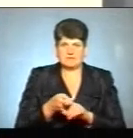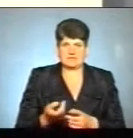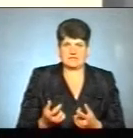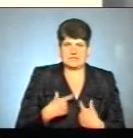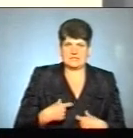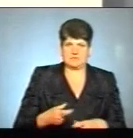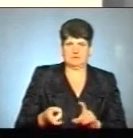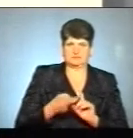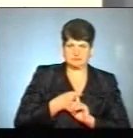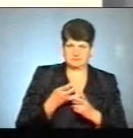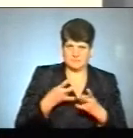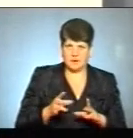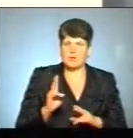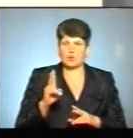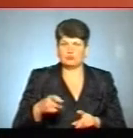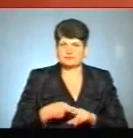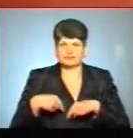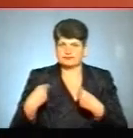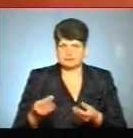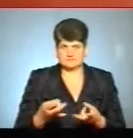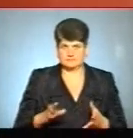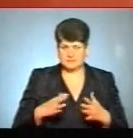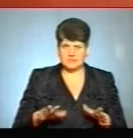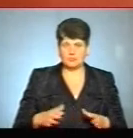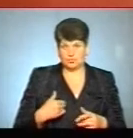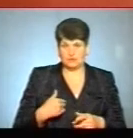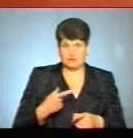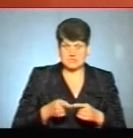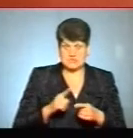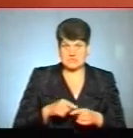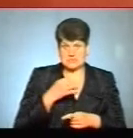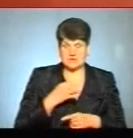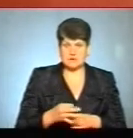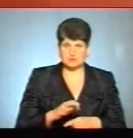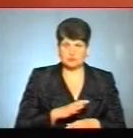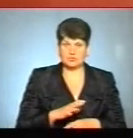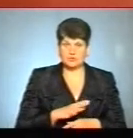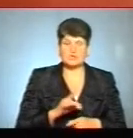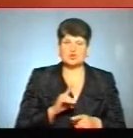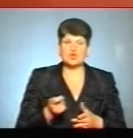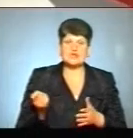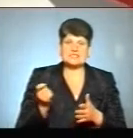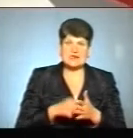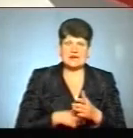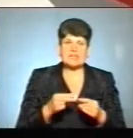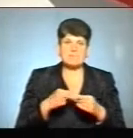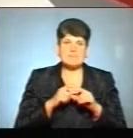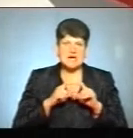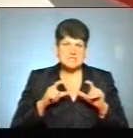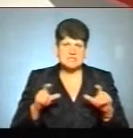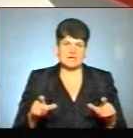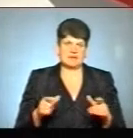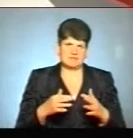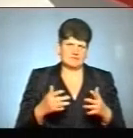себе або не наражати небезпеку когось іншого. Тому, в принципі, мною це ствердження було сказано. зафіксовано. Але щодо закриття магазинів чи чогось